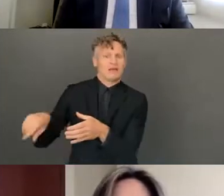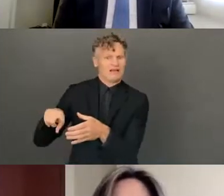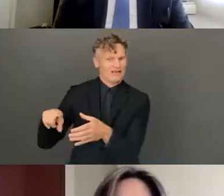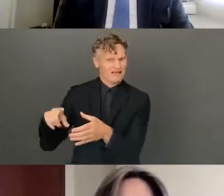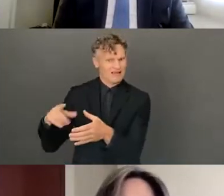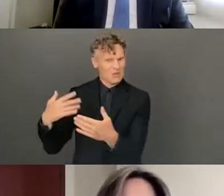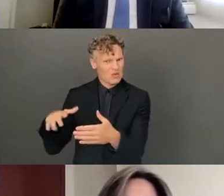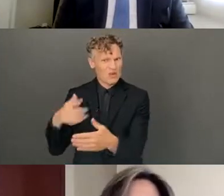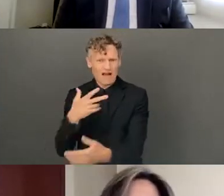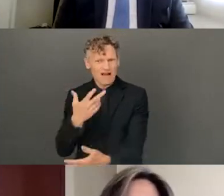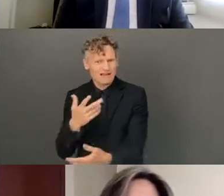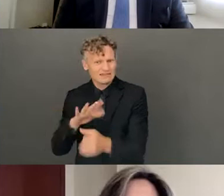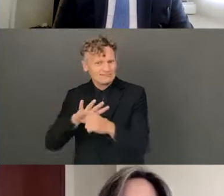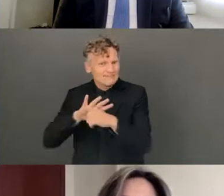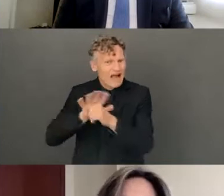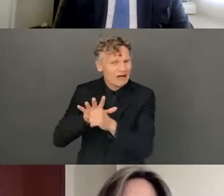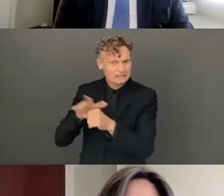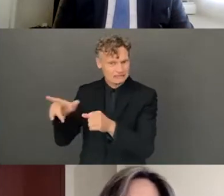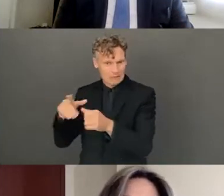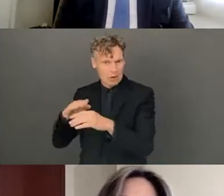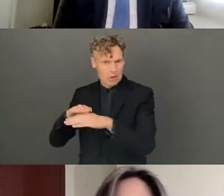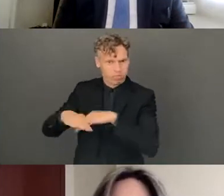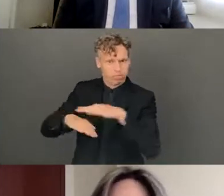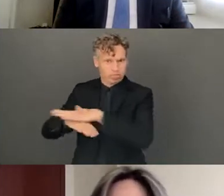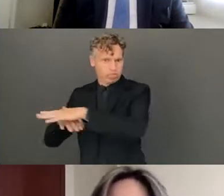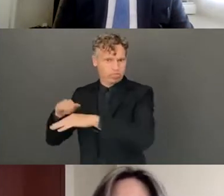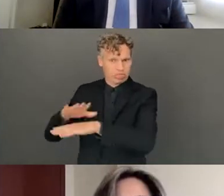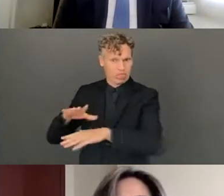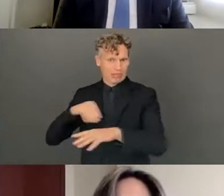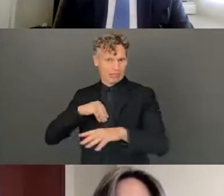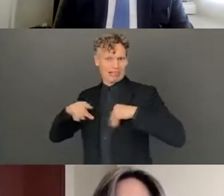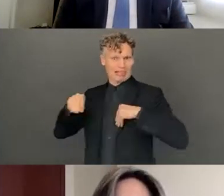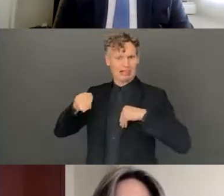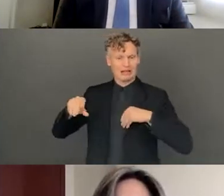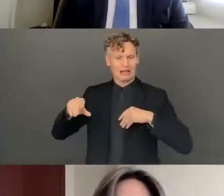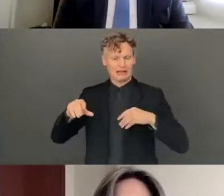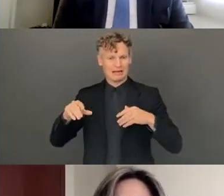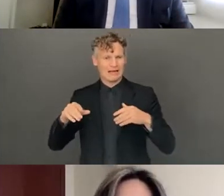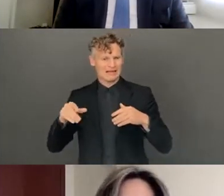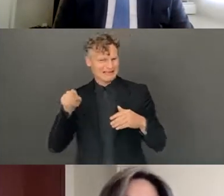virus se disperse rapidement dans des zones